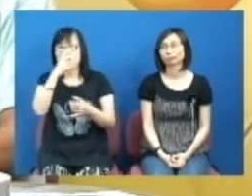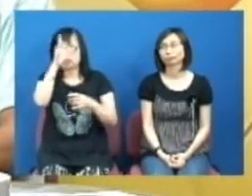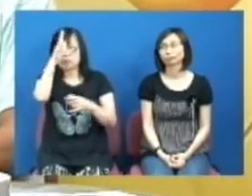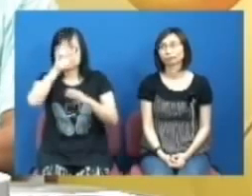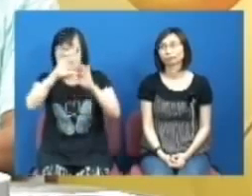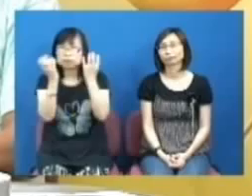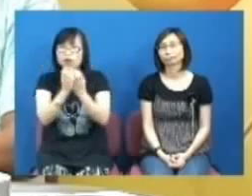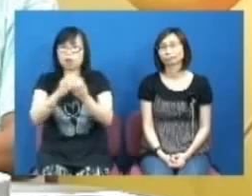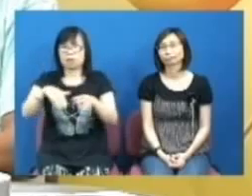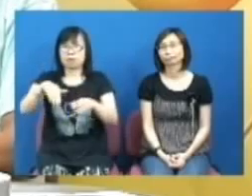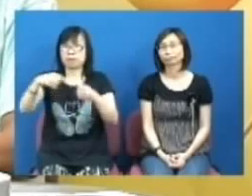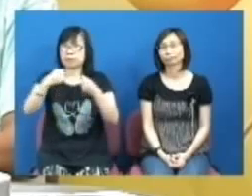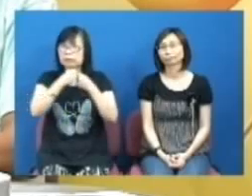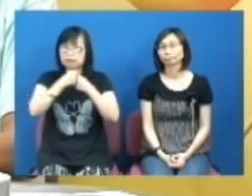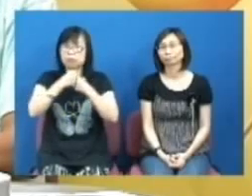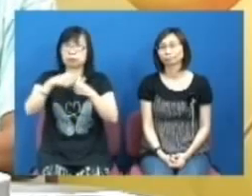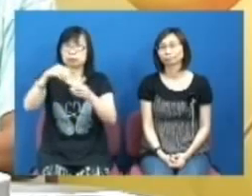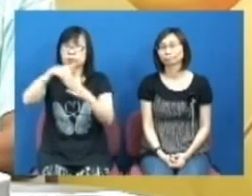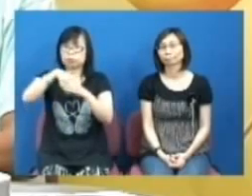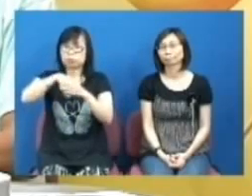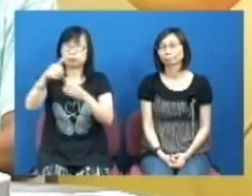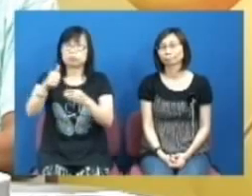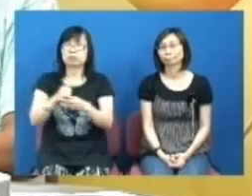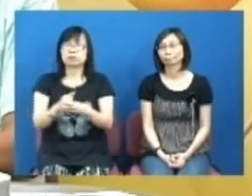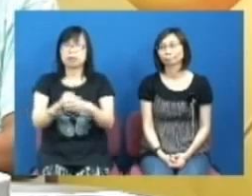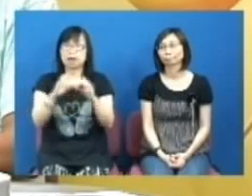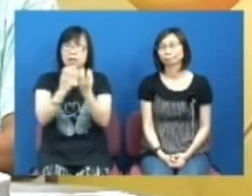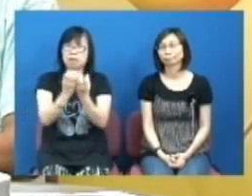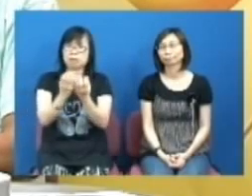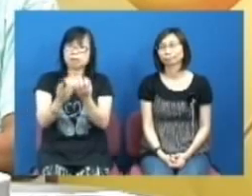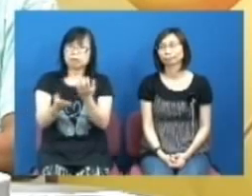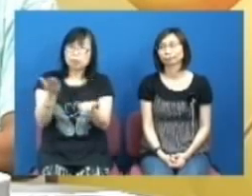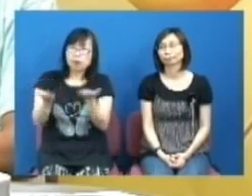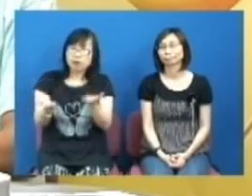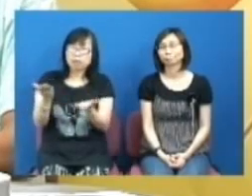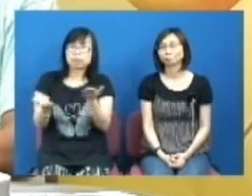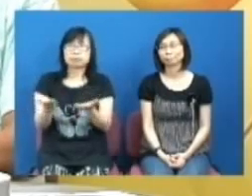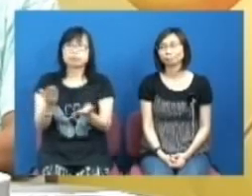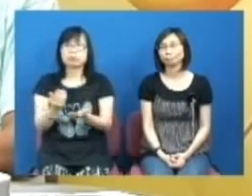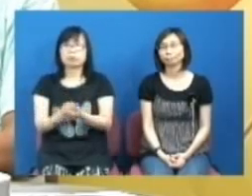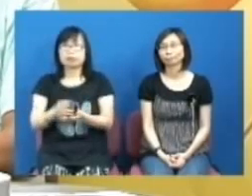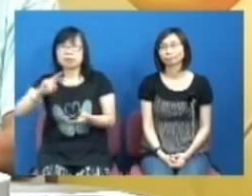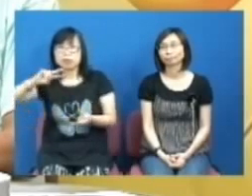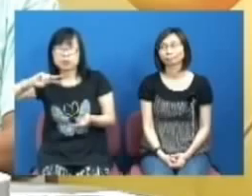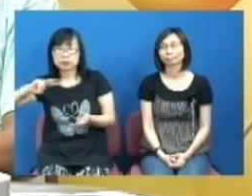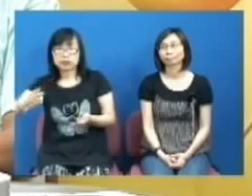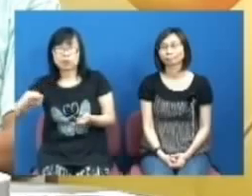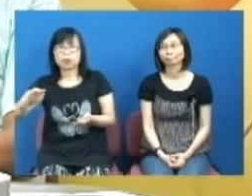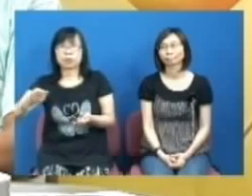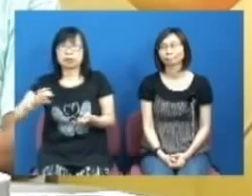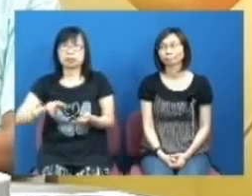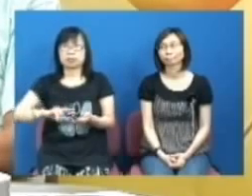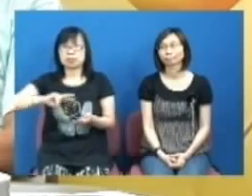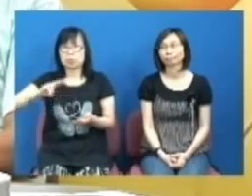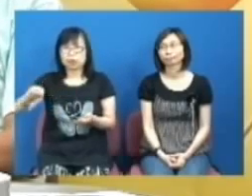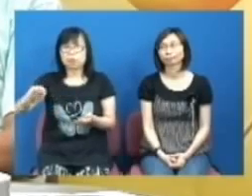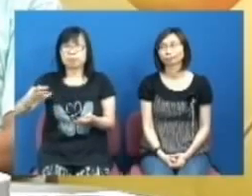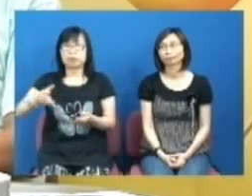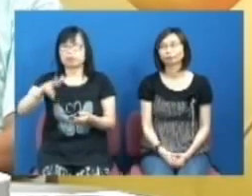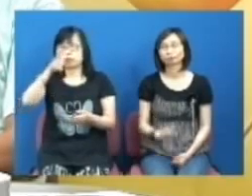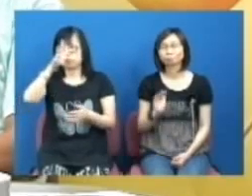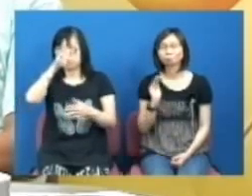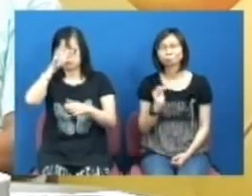競選嘅政黨，抑或係一個 改朝換代改變個制度嘅